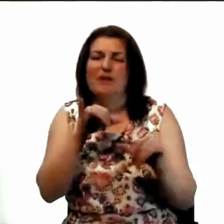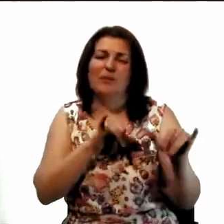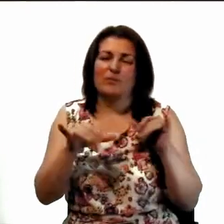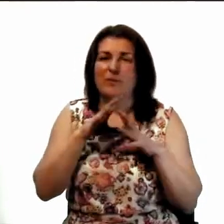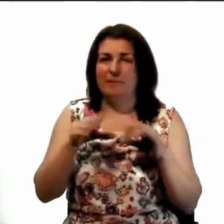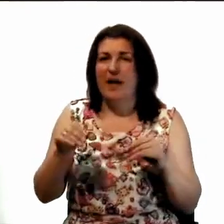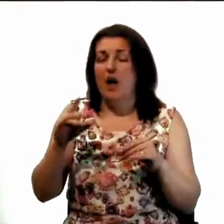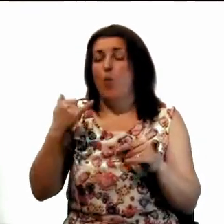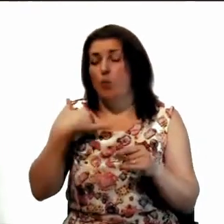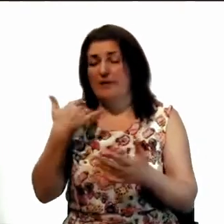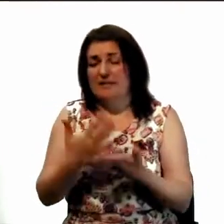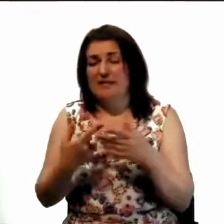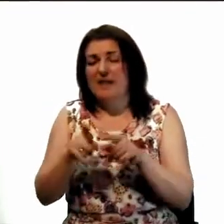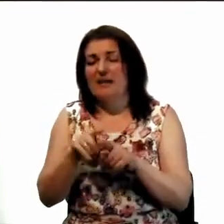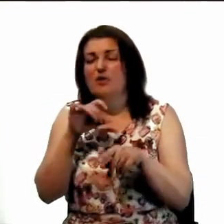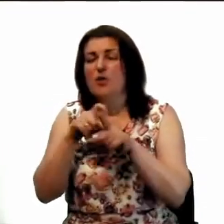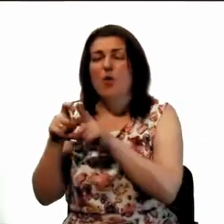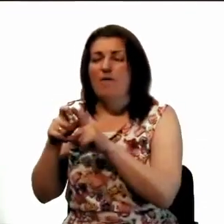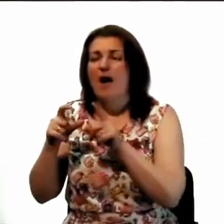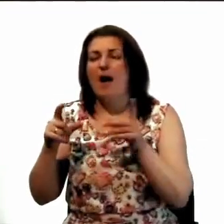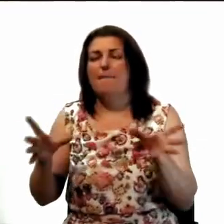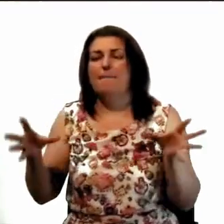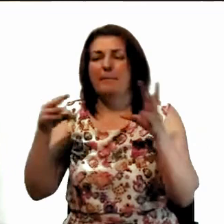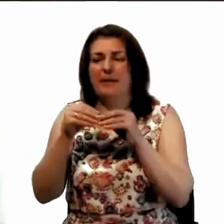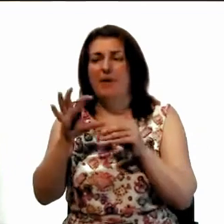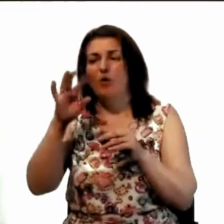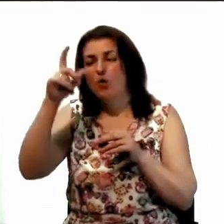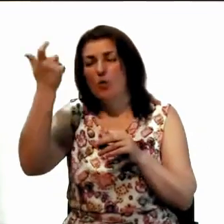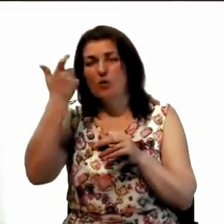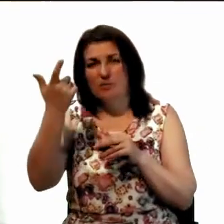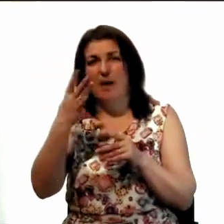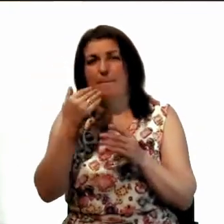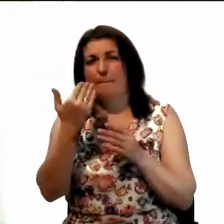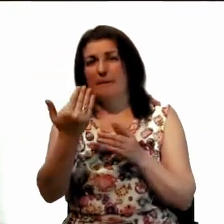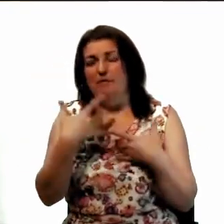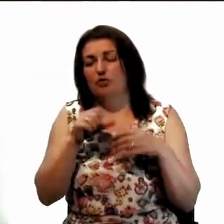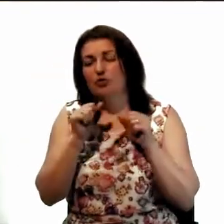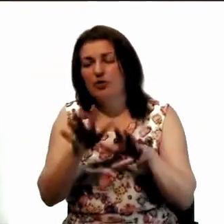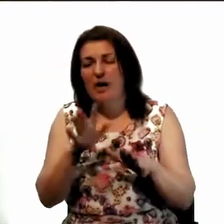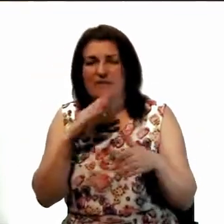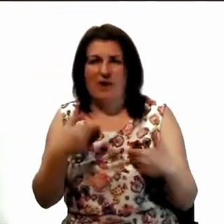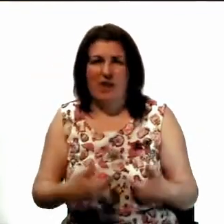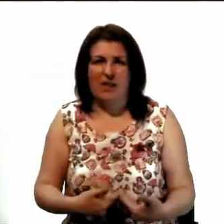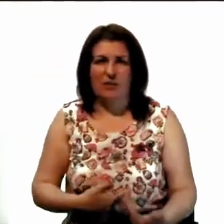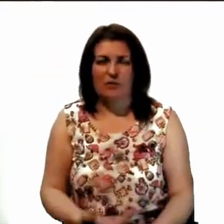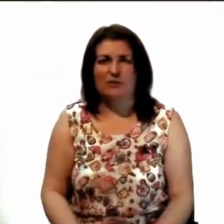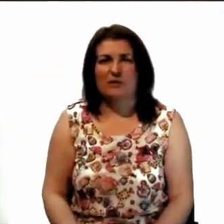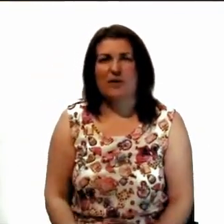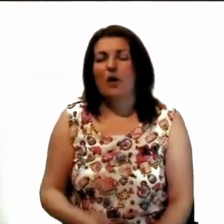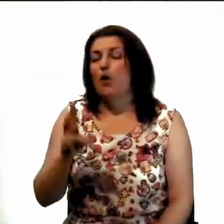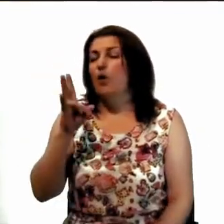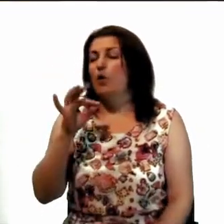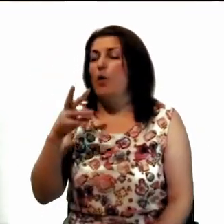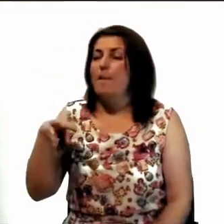И у нас есть вот это слово примирения от Господа посредством Его крови, Его жертвы Голгофской. Но мы